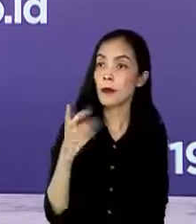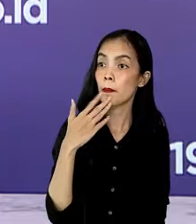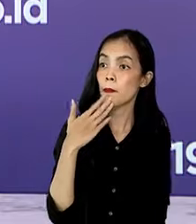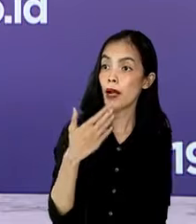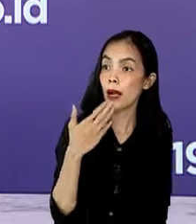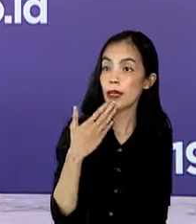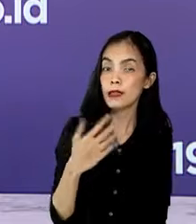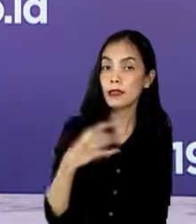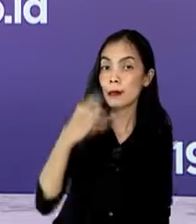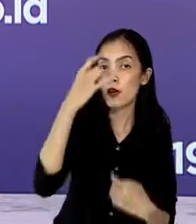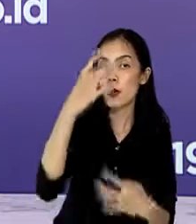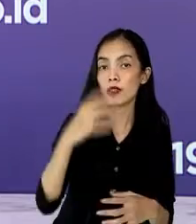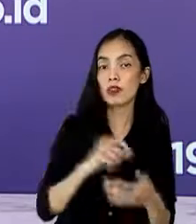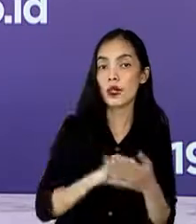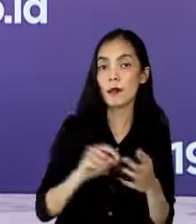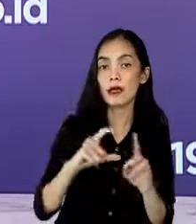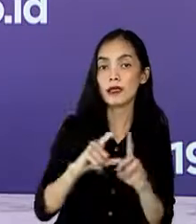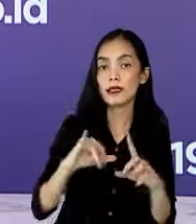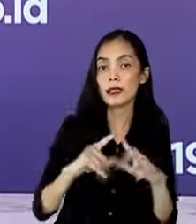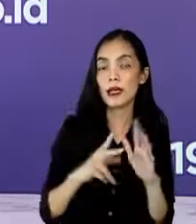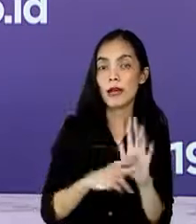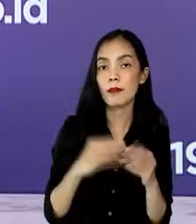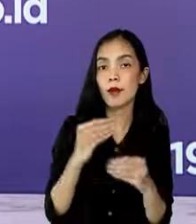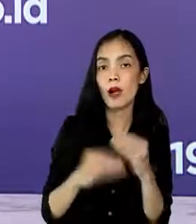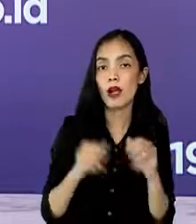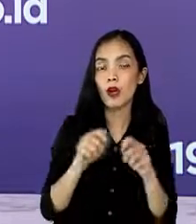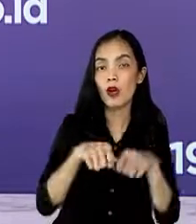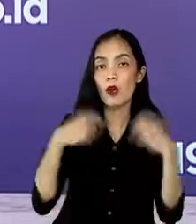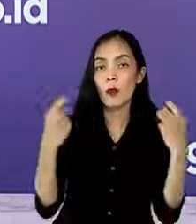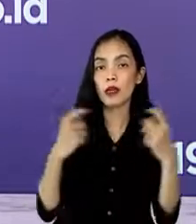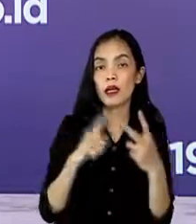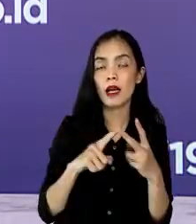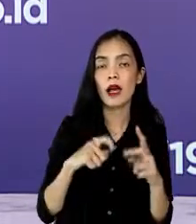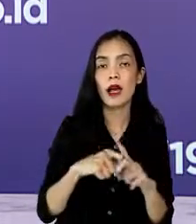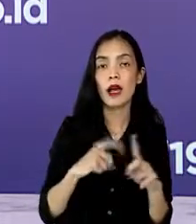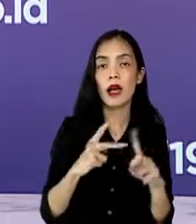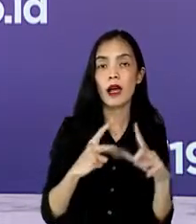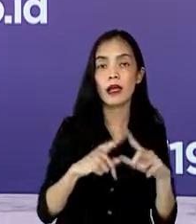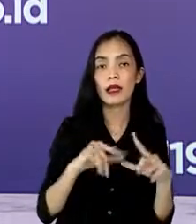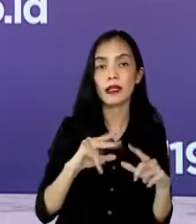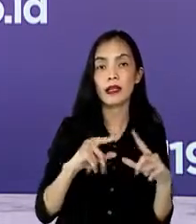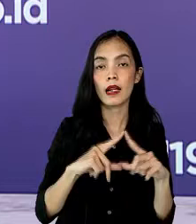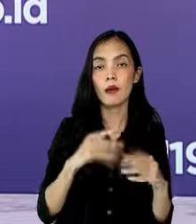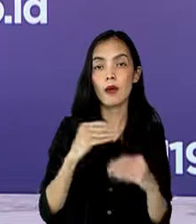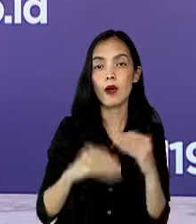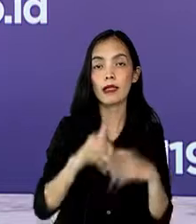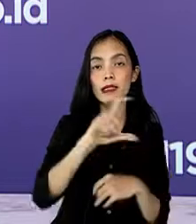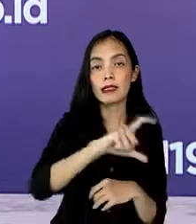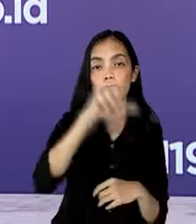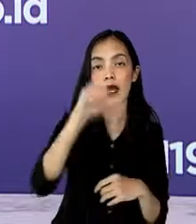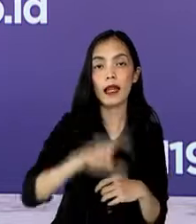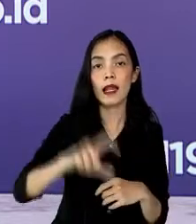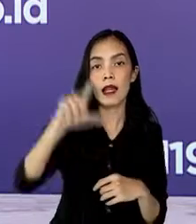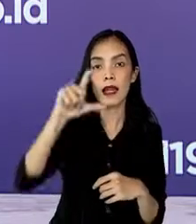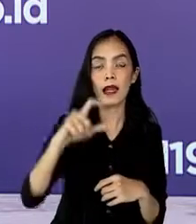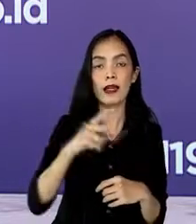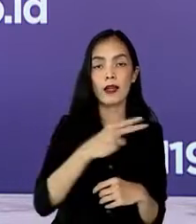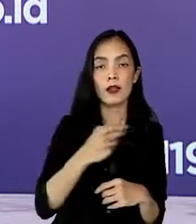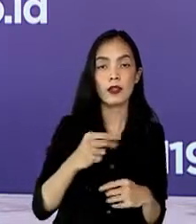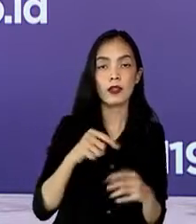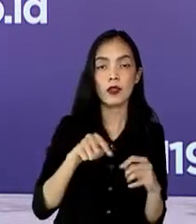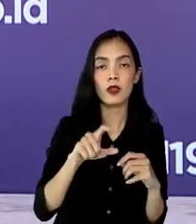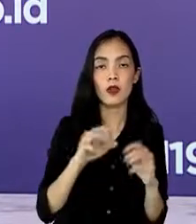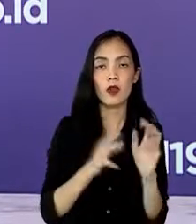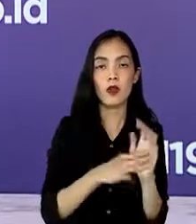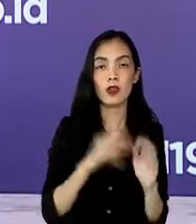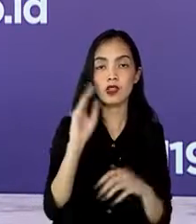pertanyaan pertama dari Dian kompas.com dan Khaira CNN indonesia.com PKI Rencananya akan membuka peluang